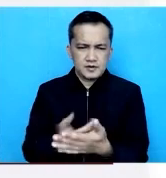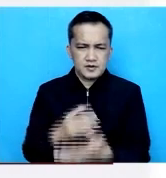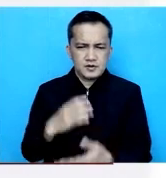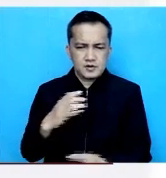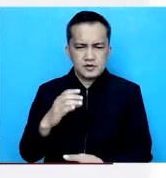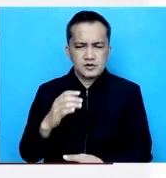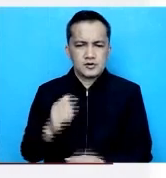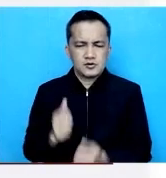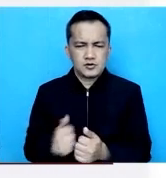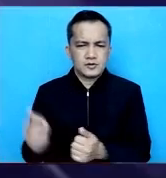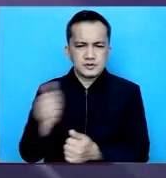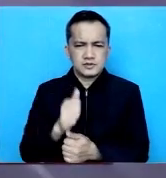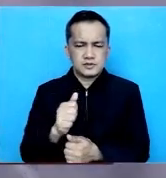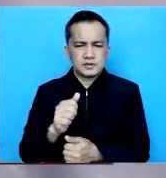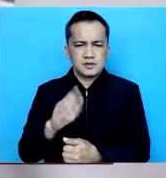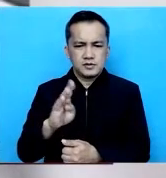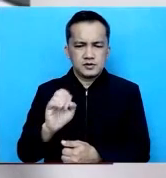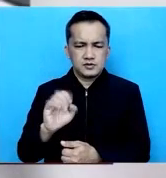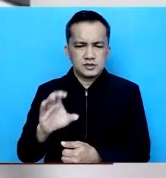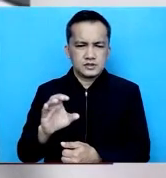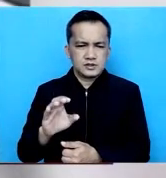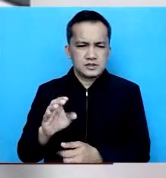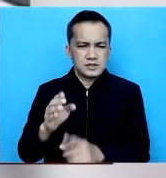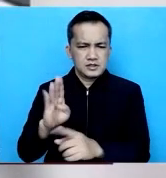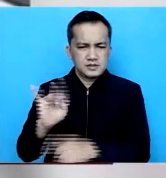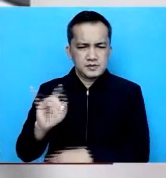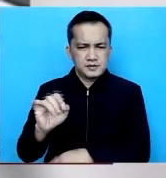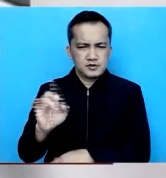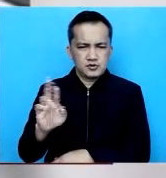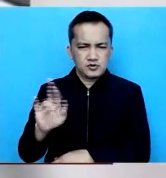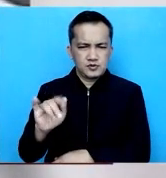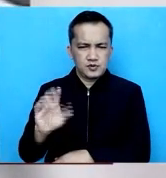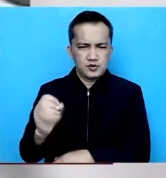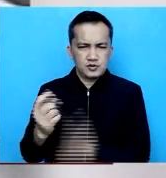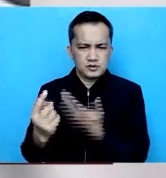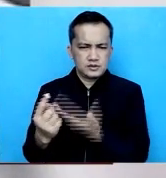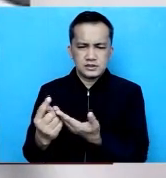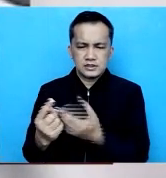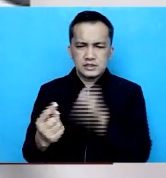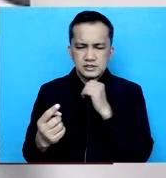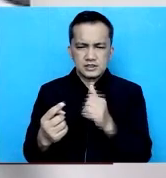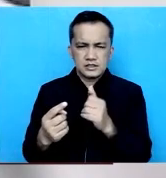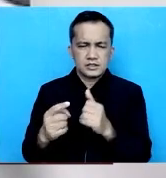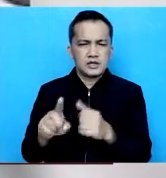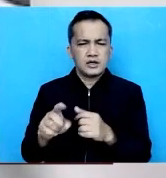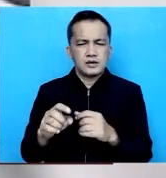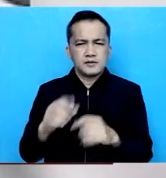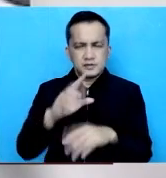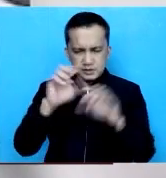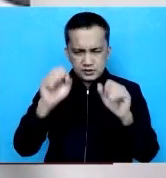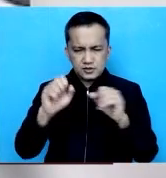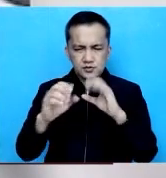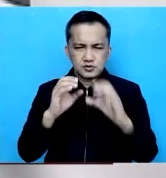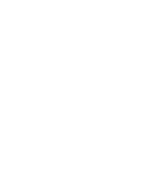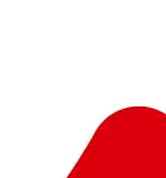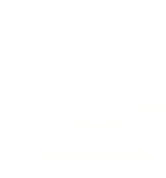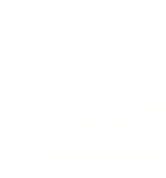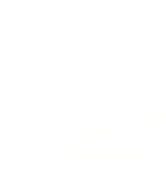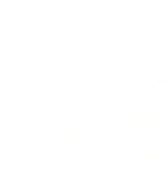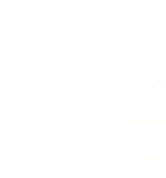Customs si Bienvenido Rubio. Hindi nagbigay ng ibang detalye ang Presidential Communications Office tungkol sa appointment ni Rubio.